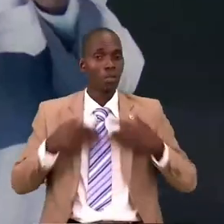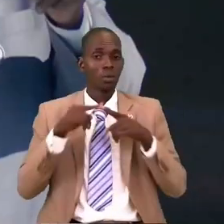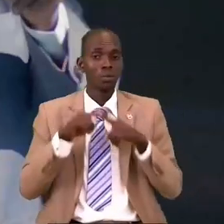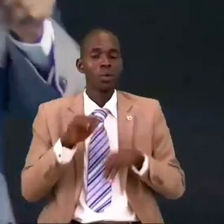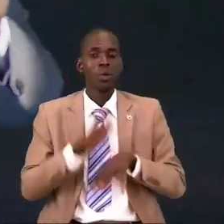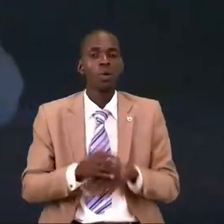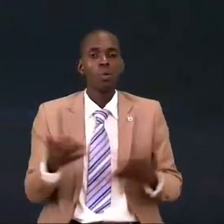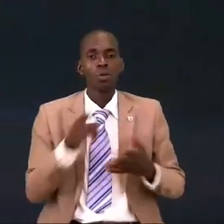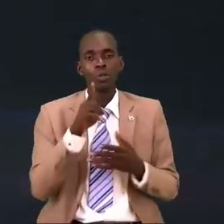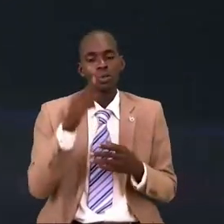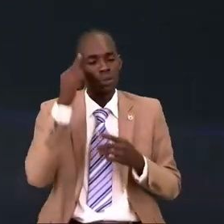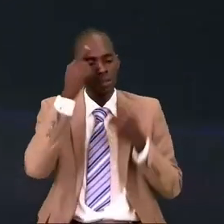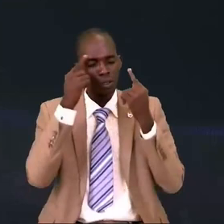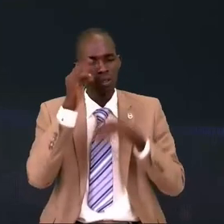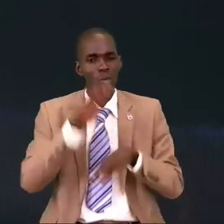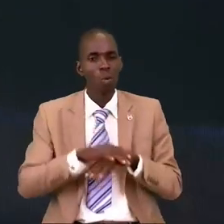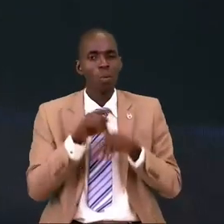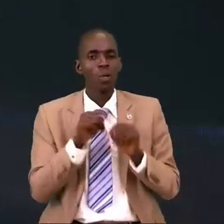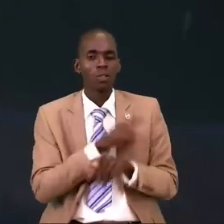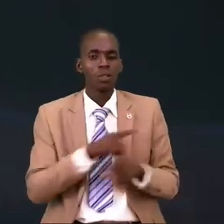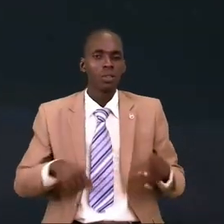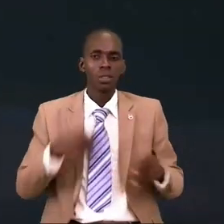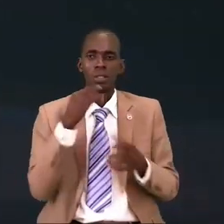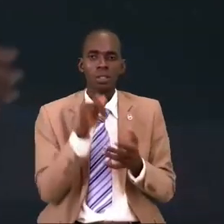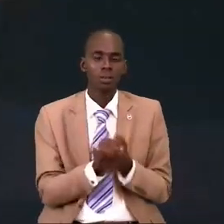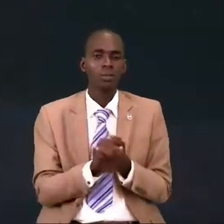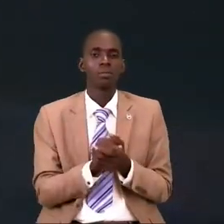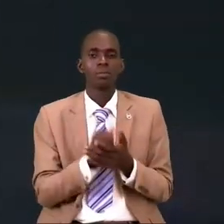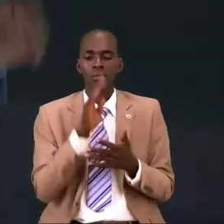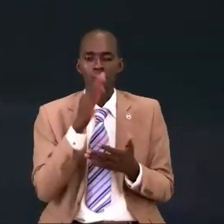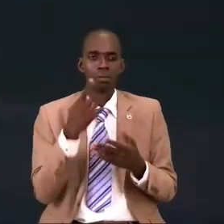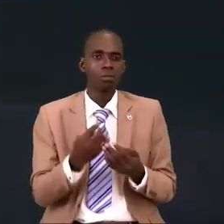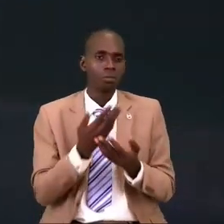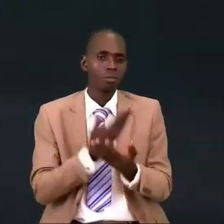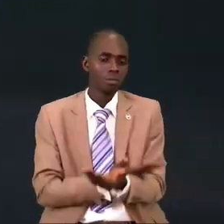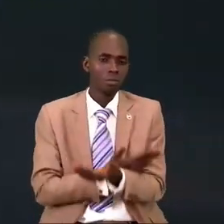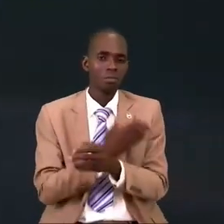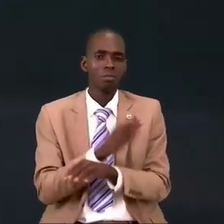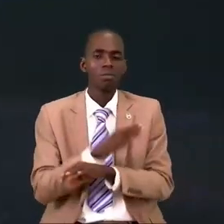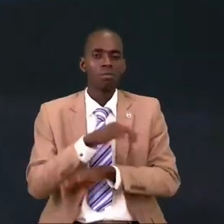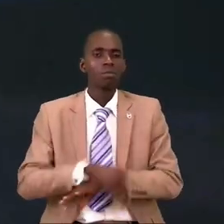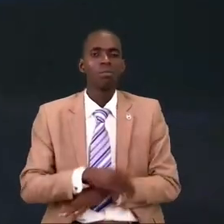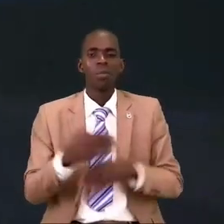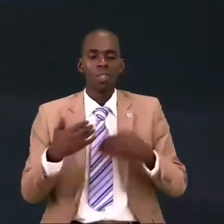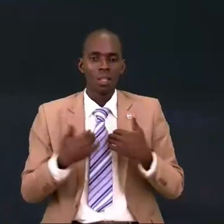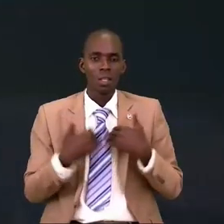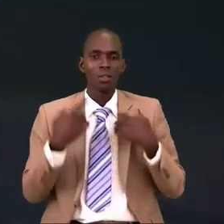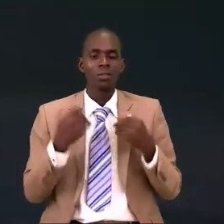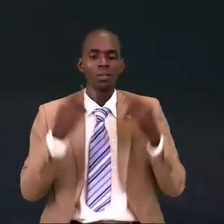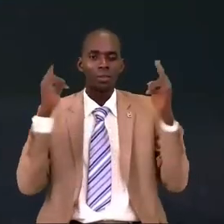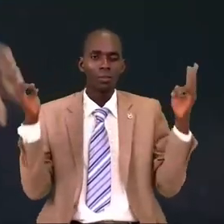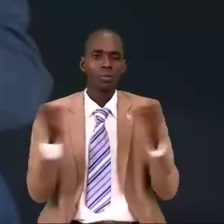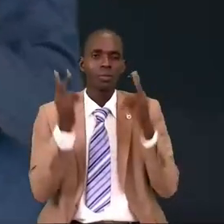croise le jour et la victoire et sois celui qui commence la méditation. Et dit, voici la promesse de